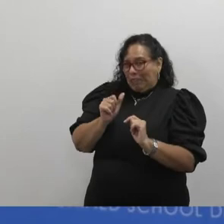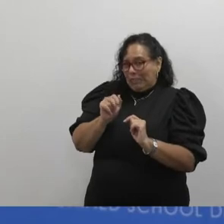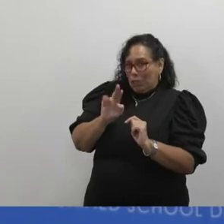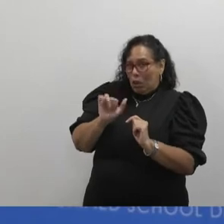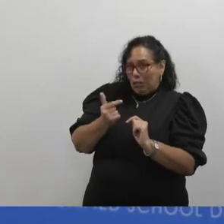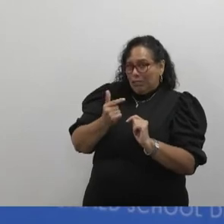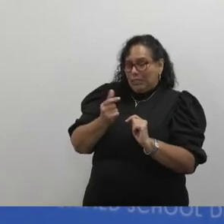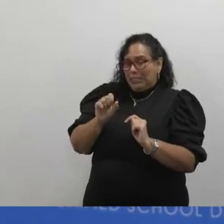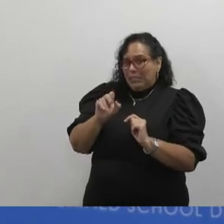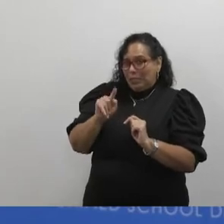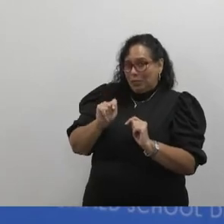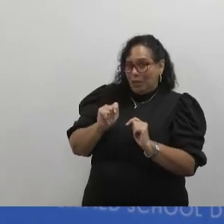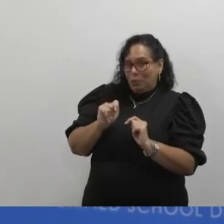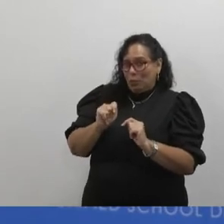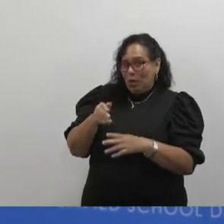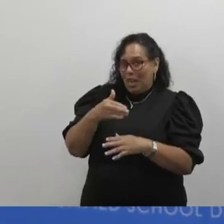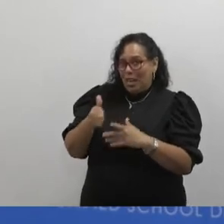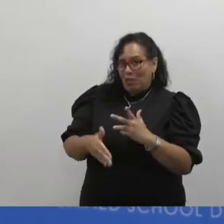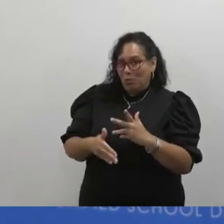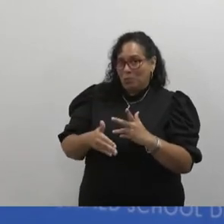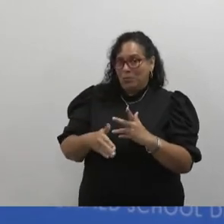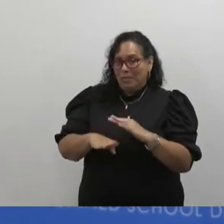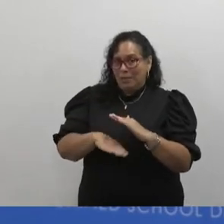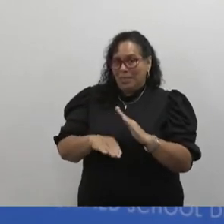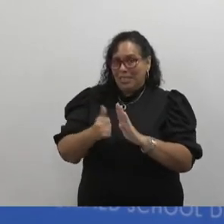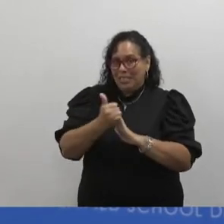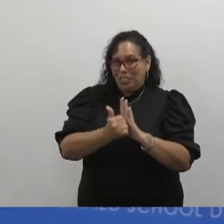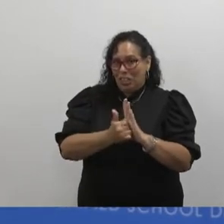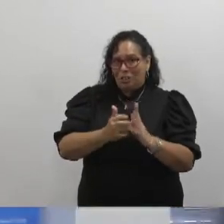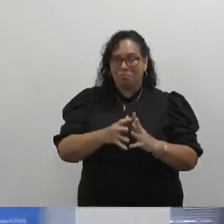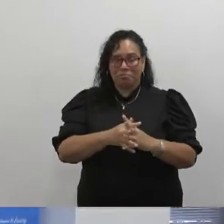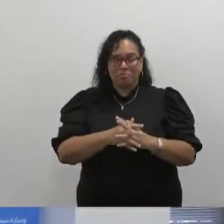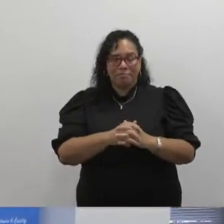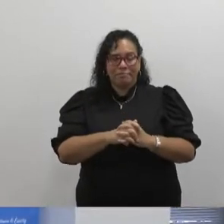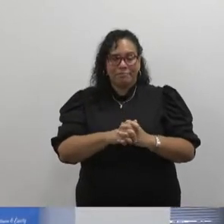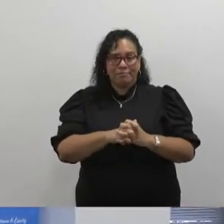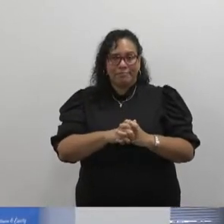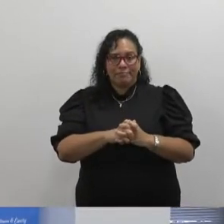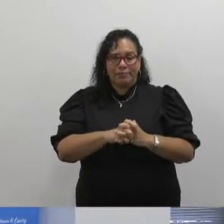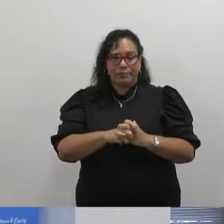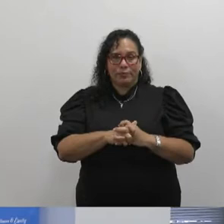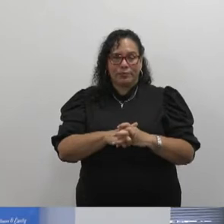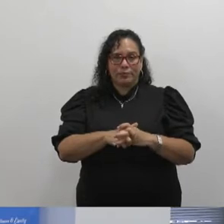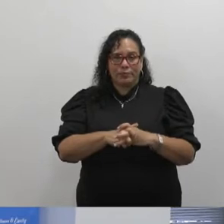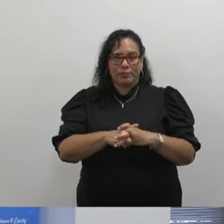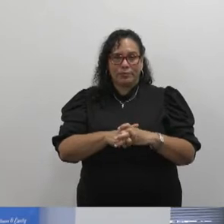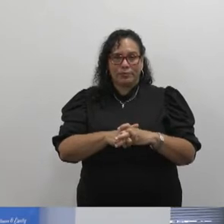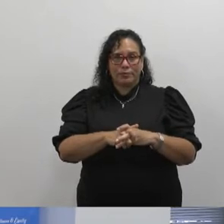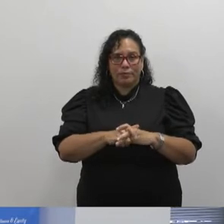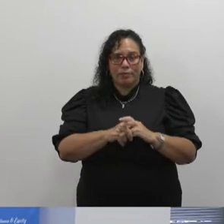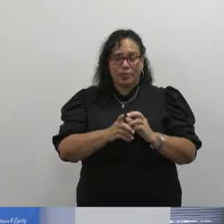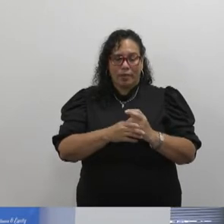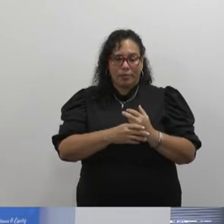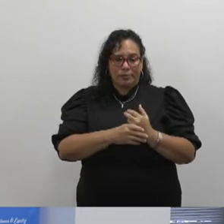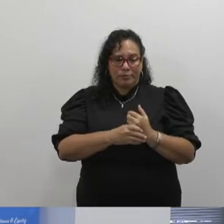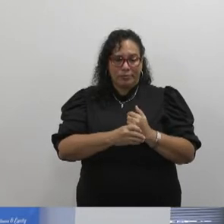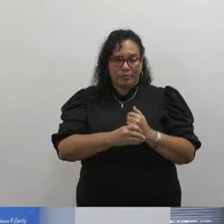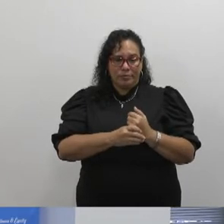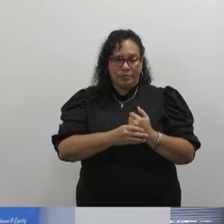đầm lại được bao dương nó về đây dương anh hoạt viên được nông khai bầm bùn khai bay khai bầm bùn